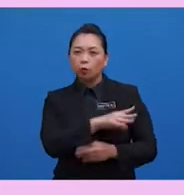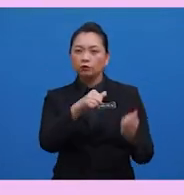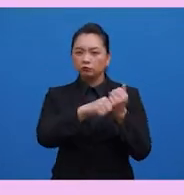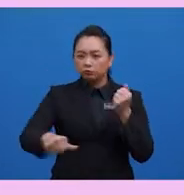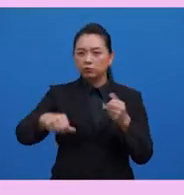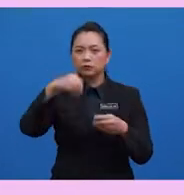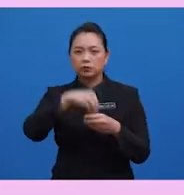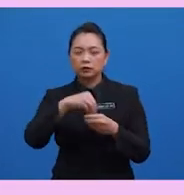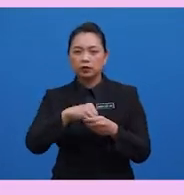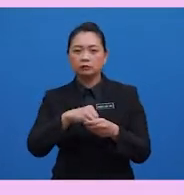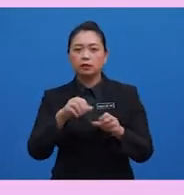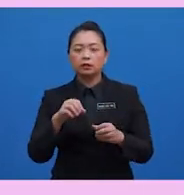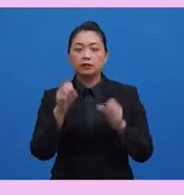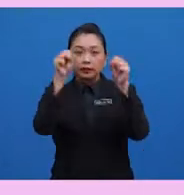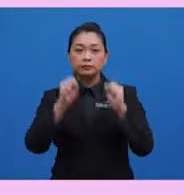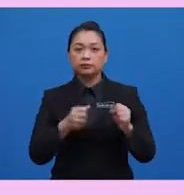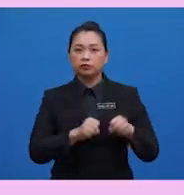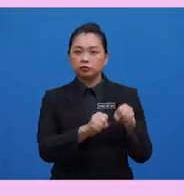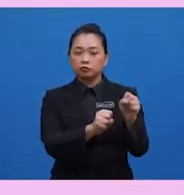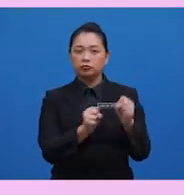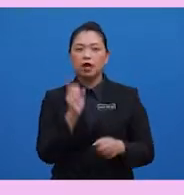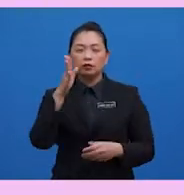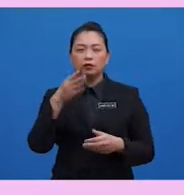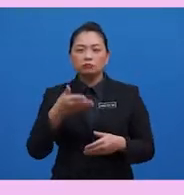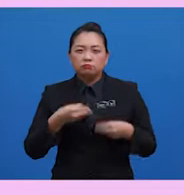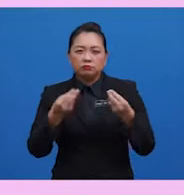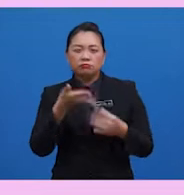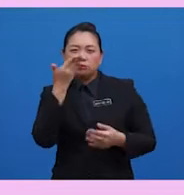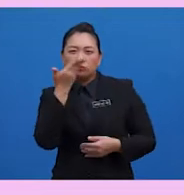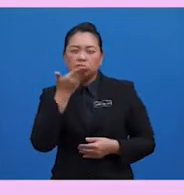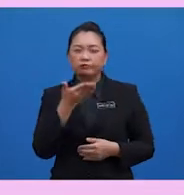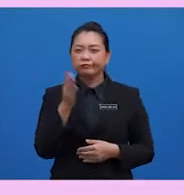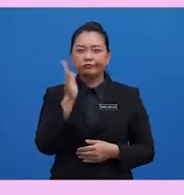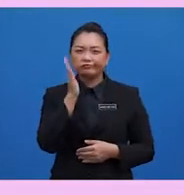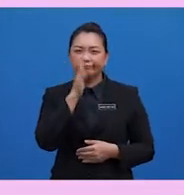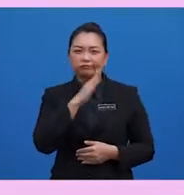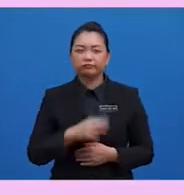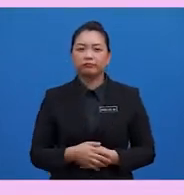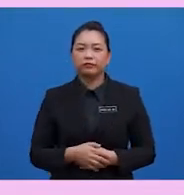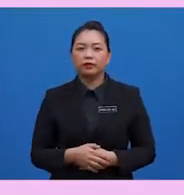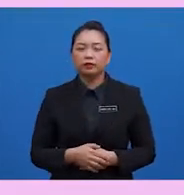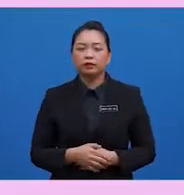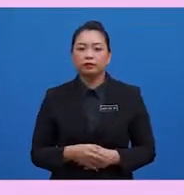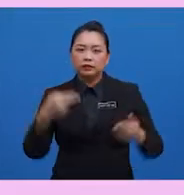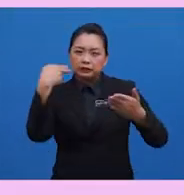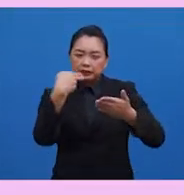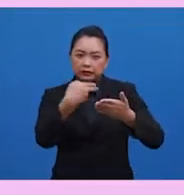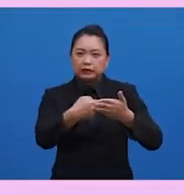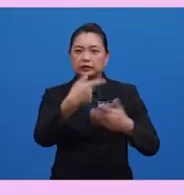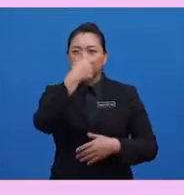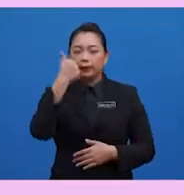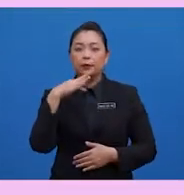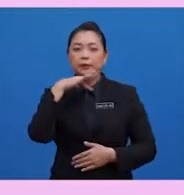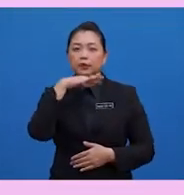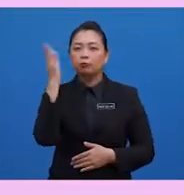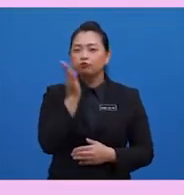dalam sistem saliran juga boleh menghasilkan bau yang kurang menyenangkan sehingga menyebabkan